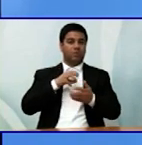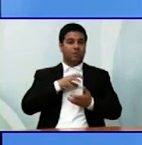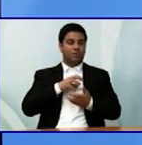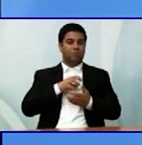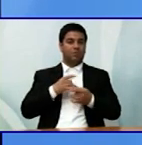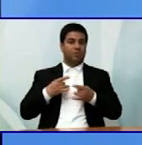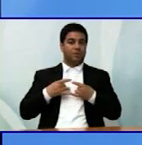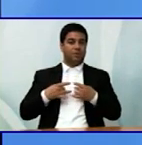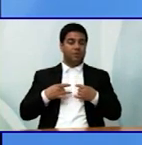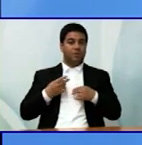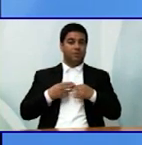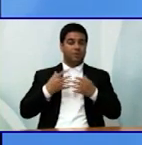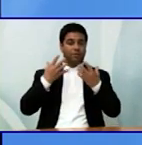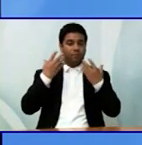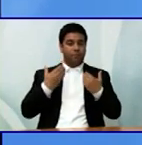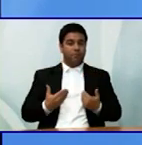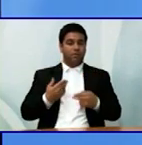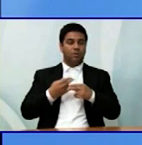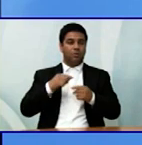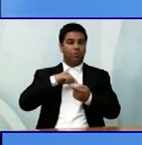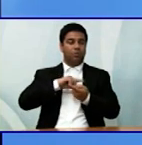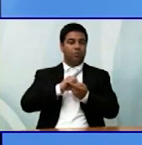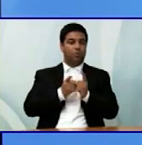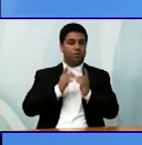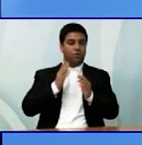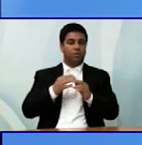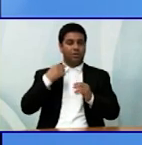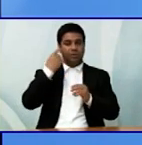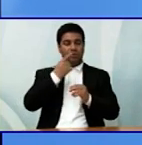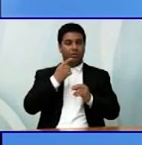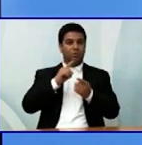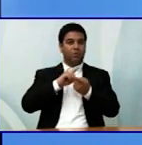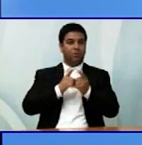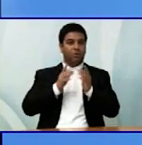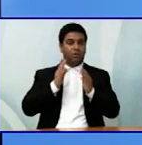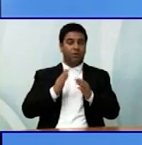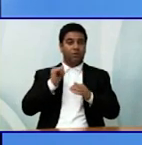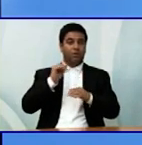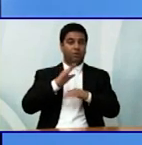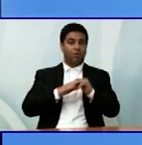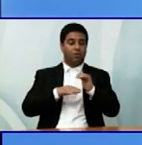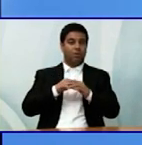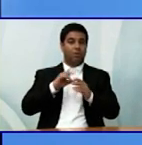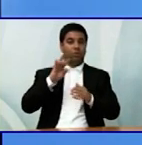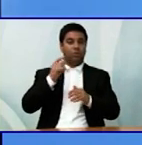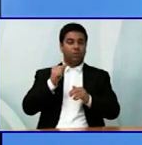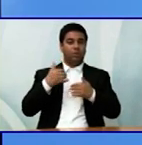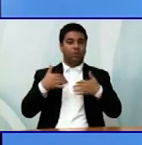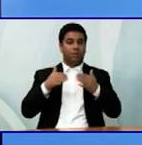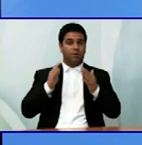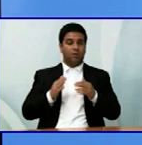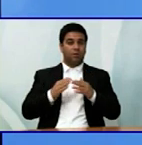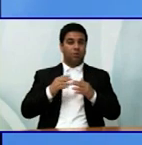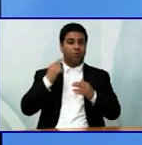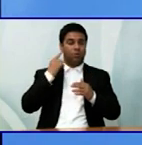asabiylashganda odamning aft angori o'zgaradi, rangi o'chadi, qo'l va oyoqlari titraydi,